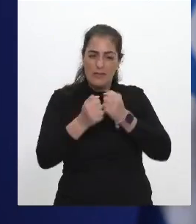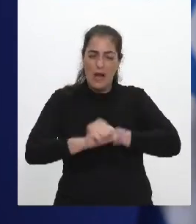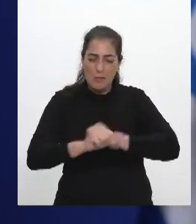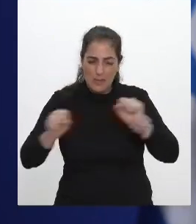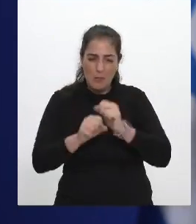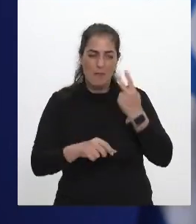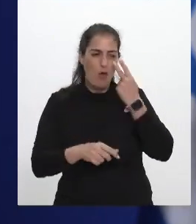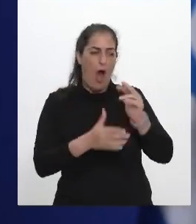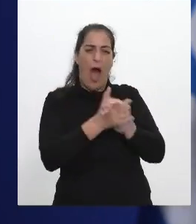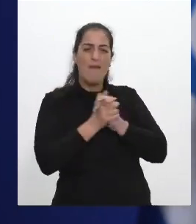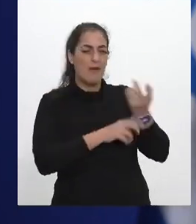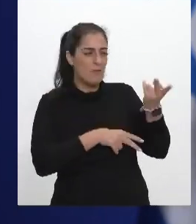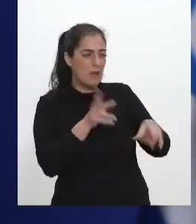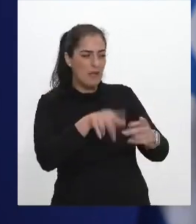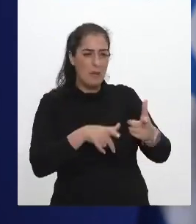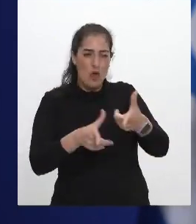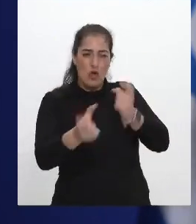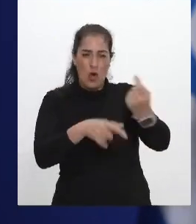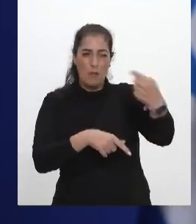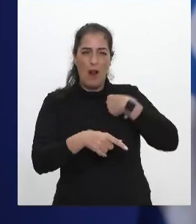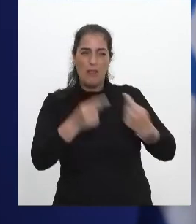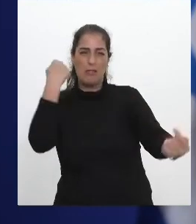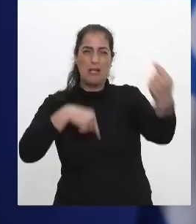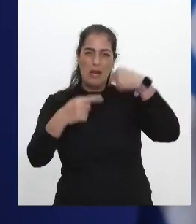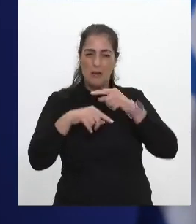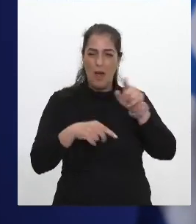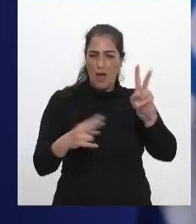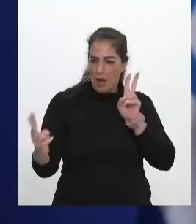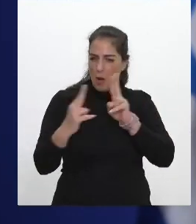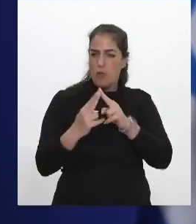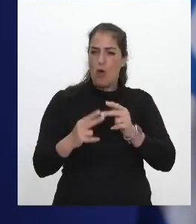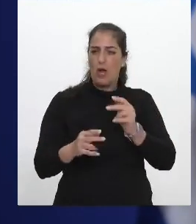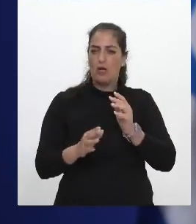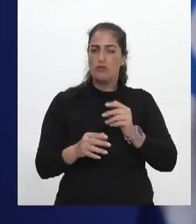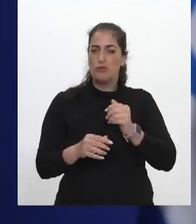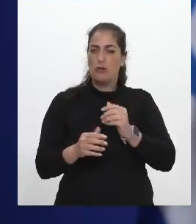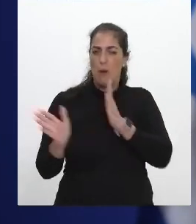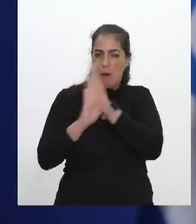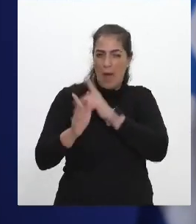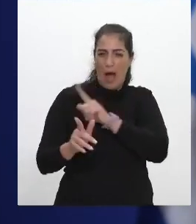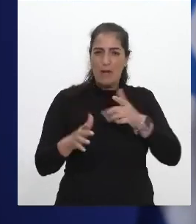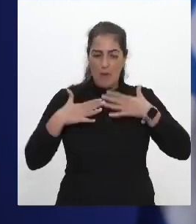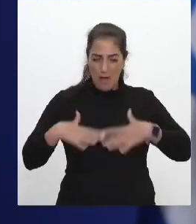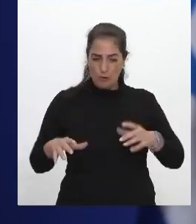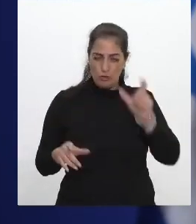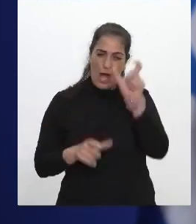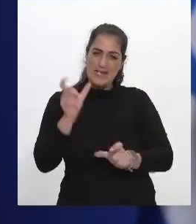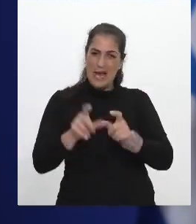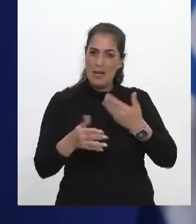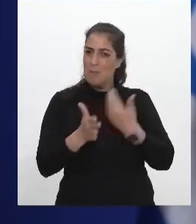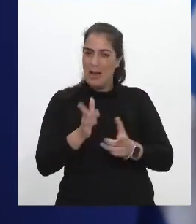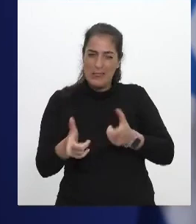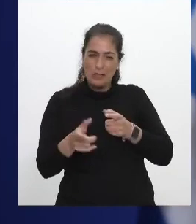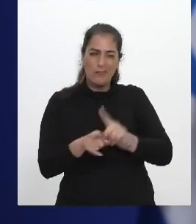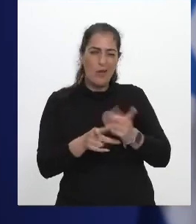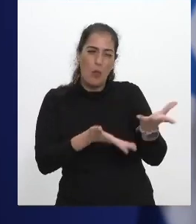שלך נופלים יורים עליך rpg אתה פוגש מכבלים לבושים באזרחי ללא נשק שמושכים אותך לכל מיני